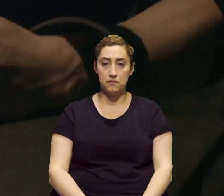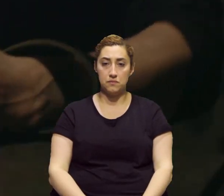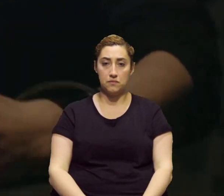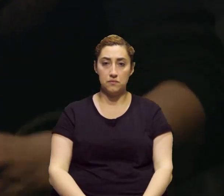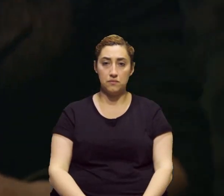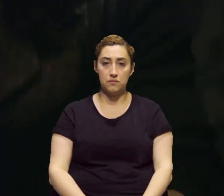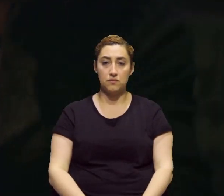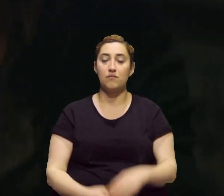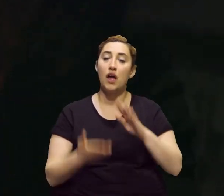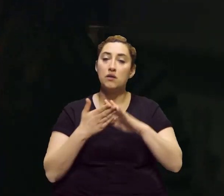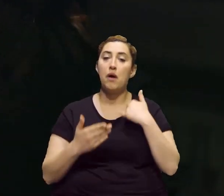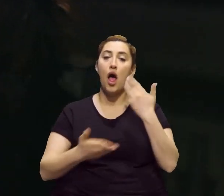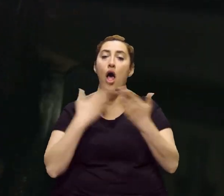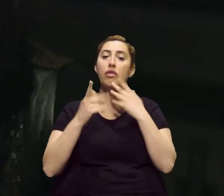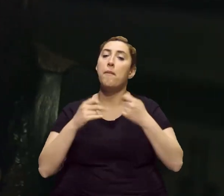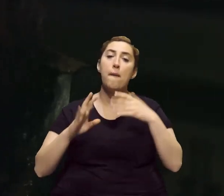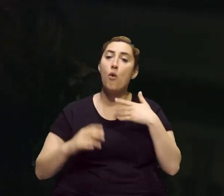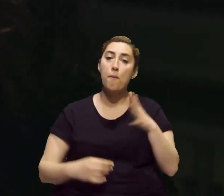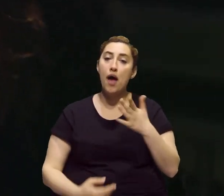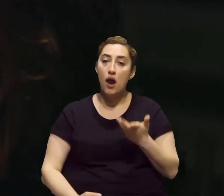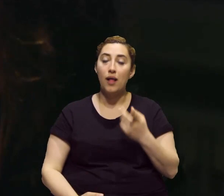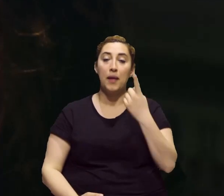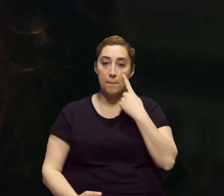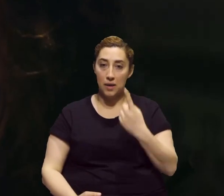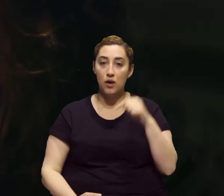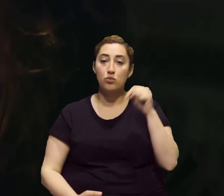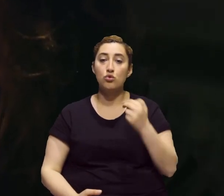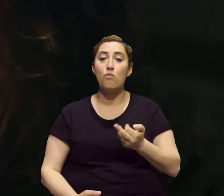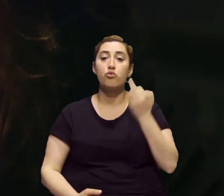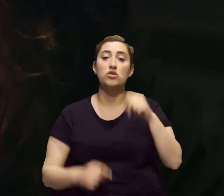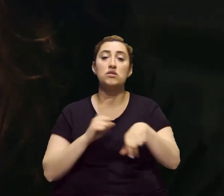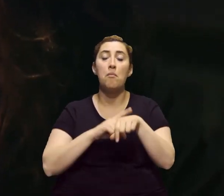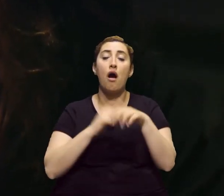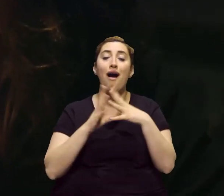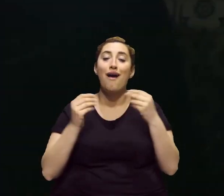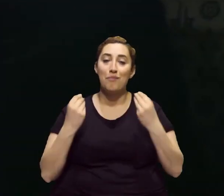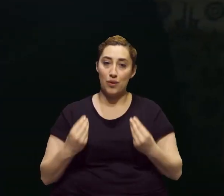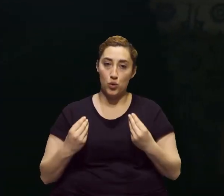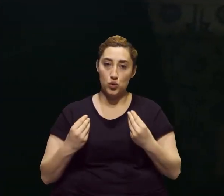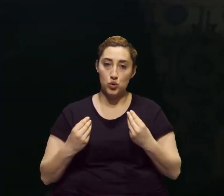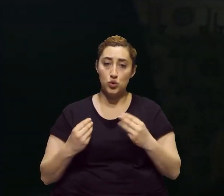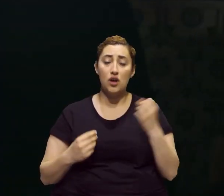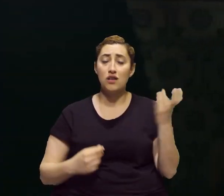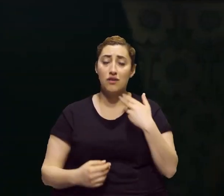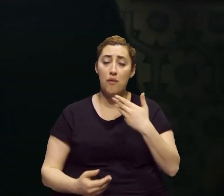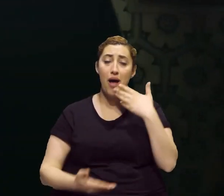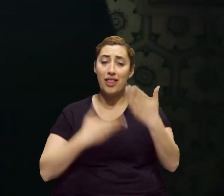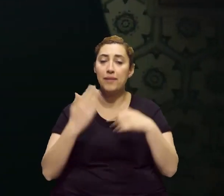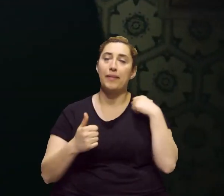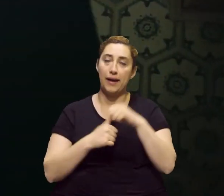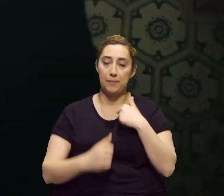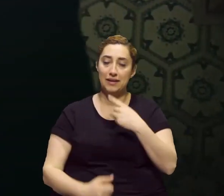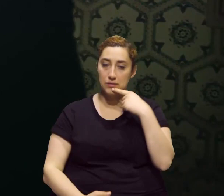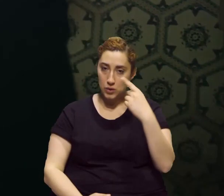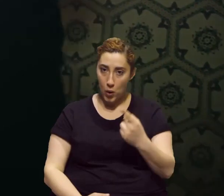sorguda. Arkadaş ben anlatamıyorum herhalde. Bakın burada boşu boşuna zaman kaybediyoruz. Defalarca anlattım, tekrar